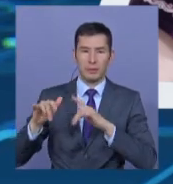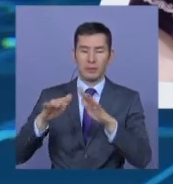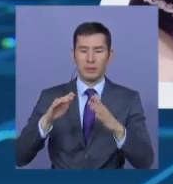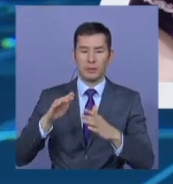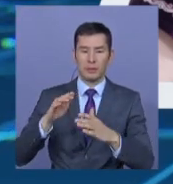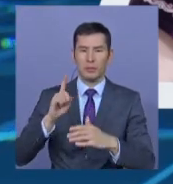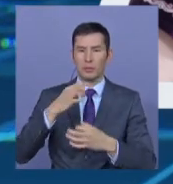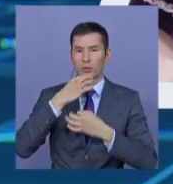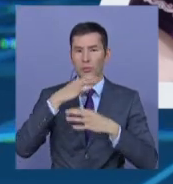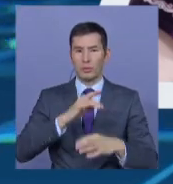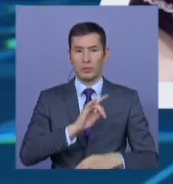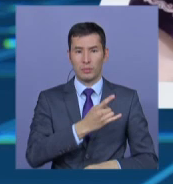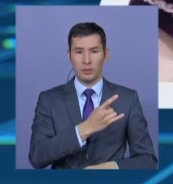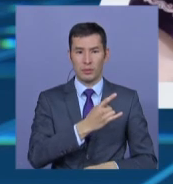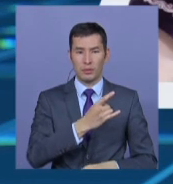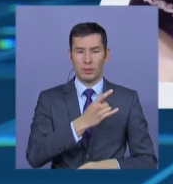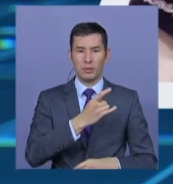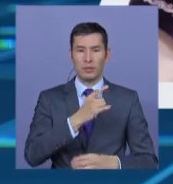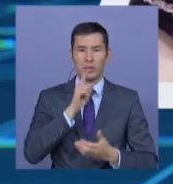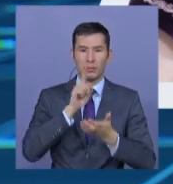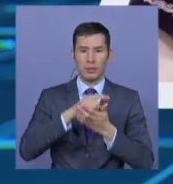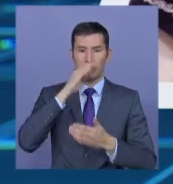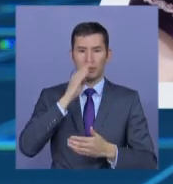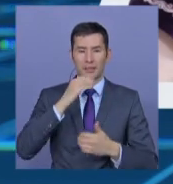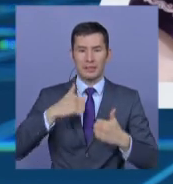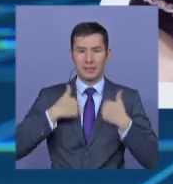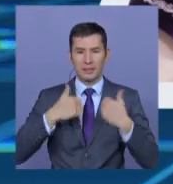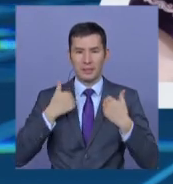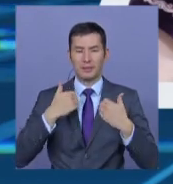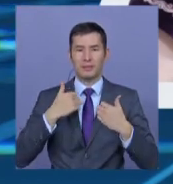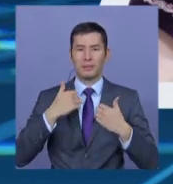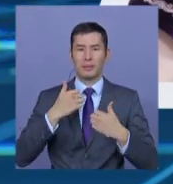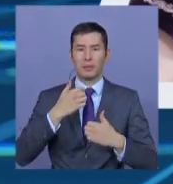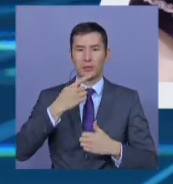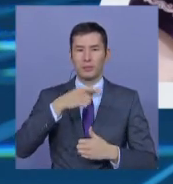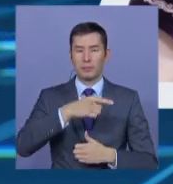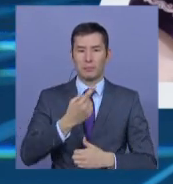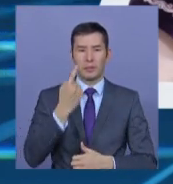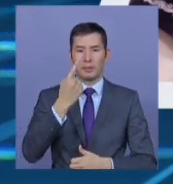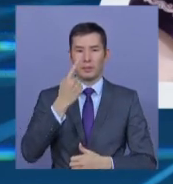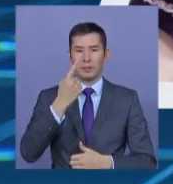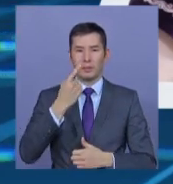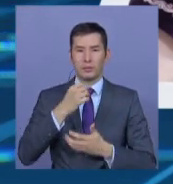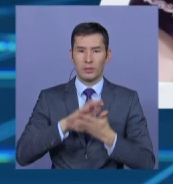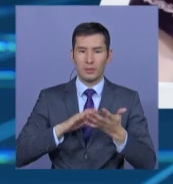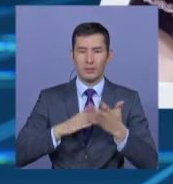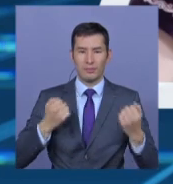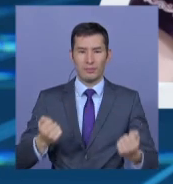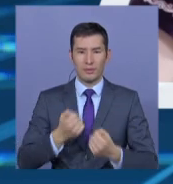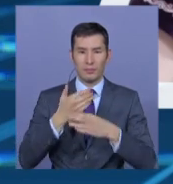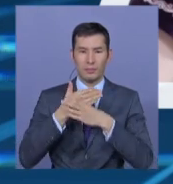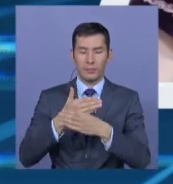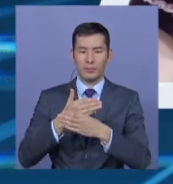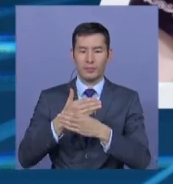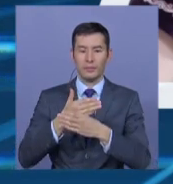қай бала болмаса да ол міндетті түрде ата-анасының қолында баланың өмірі. арғарай алып кетуі. Егер атанасы